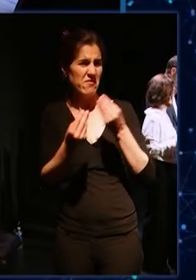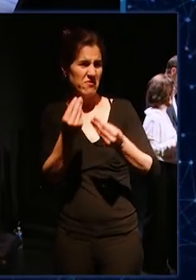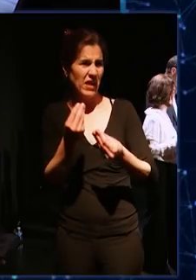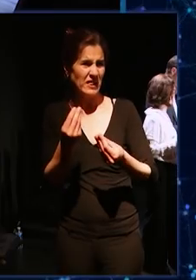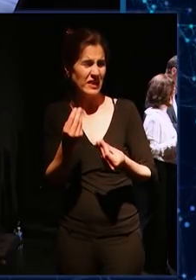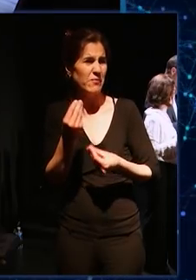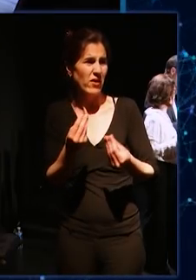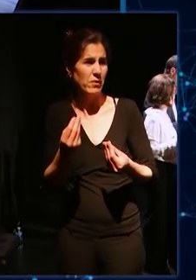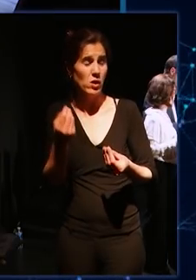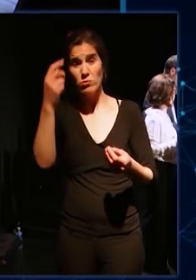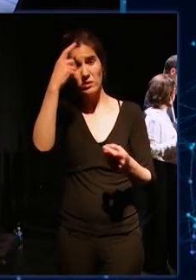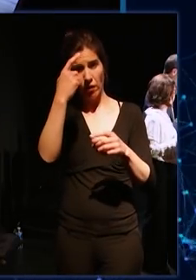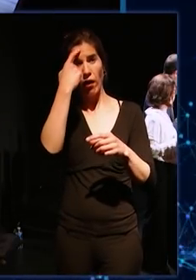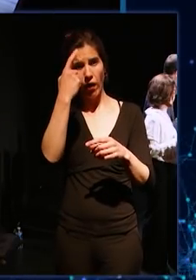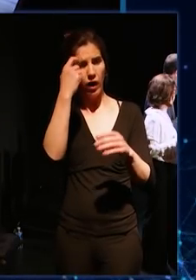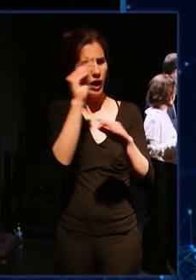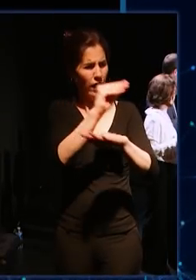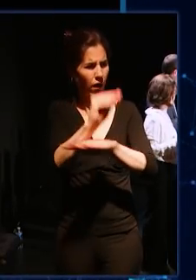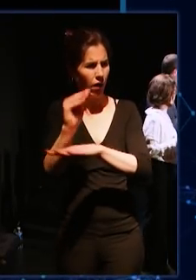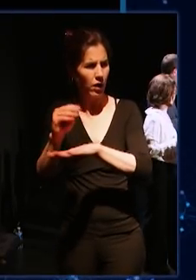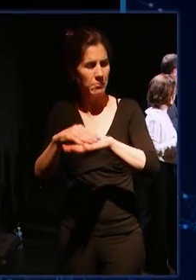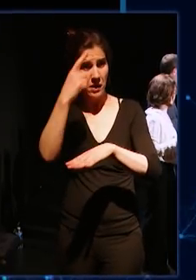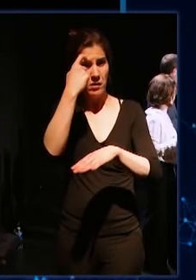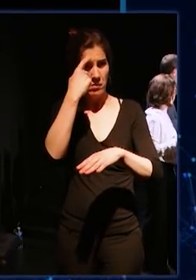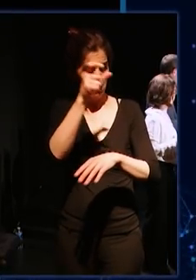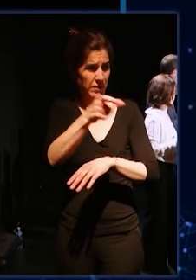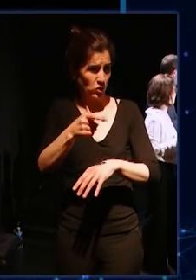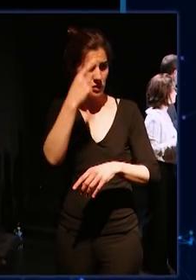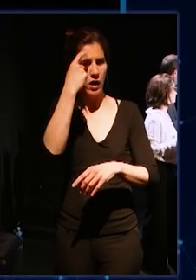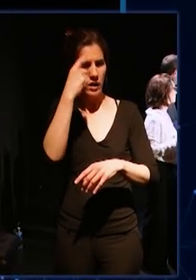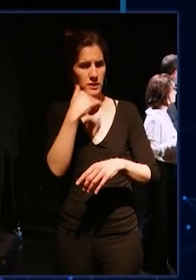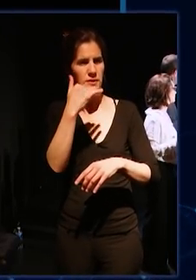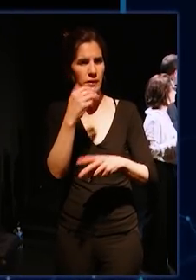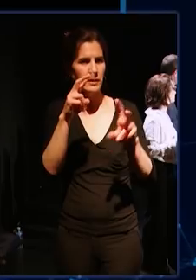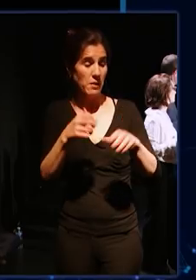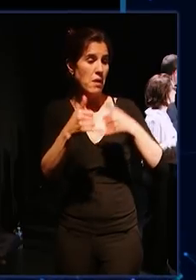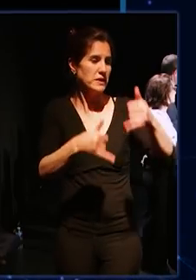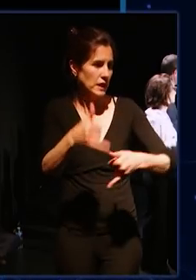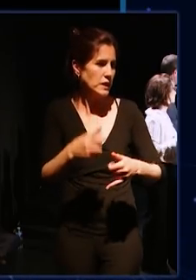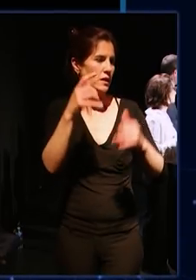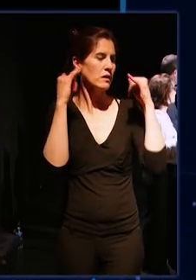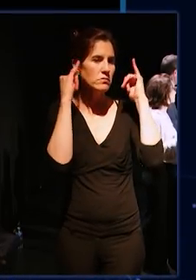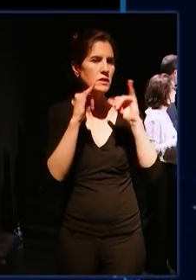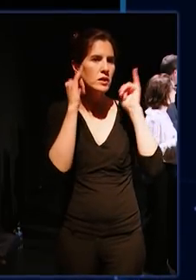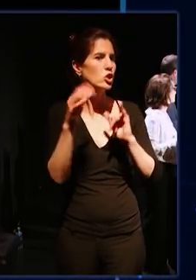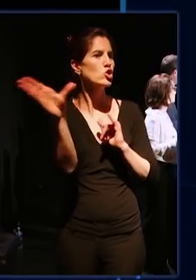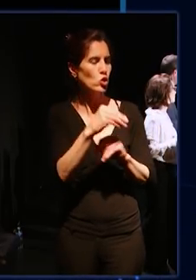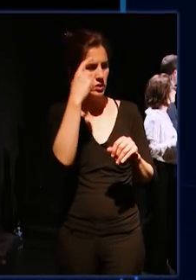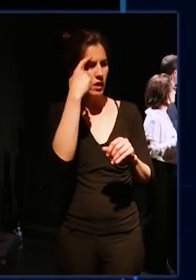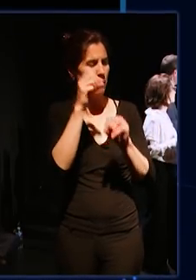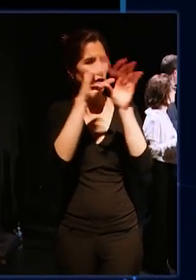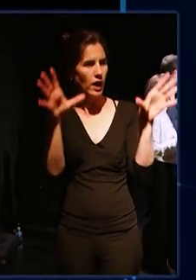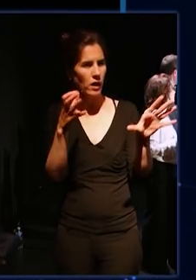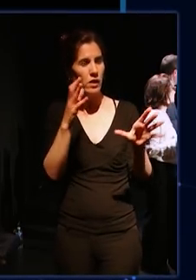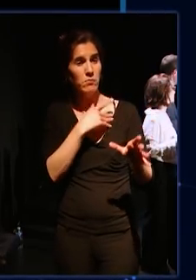usuaris, siguin vianants, ciclistes i cotxes. Per tant, crec que aquí es necessita un consens ampli, com ja han comentat alguns companys, que passaria per